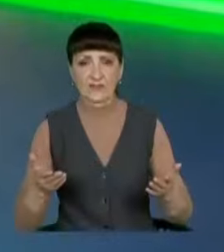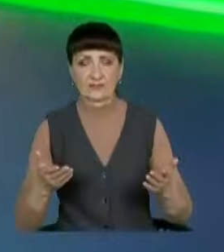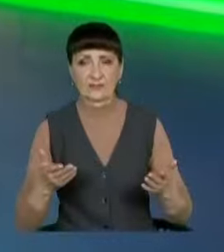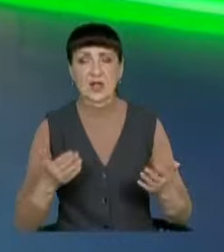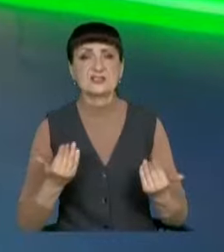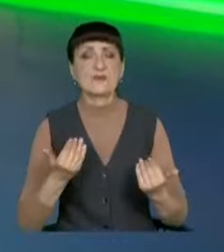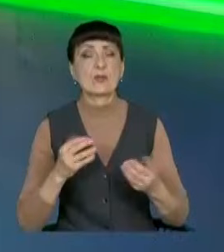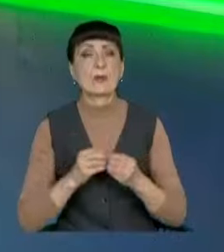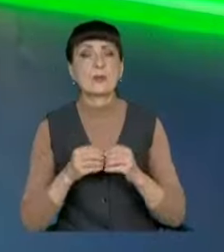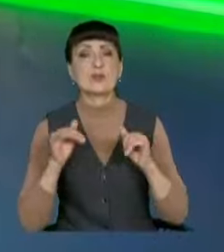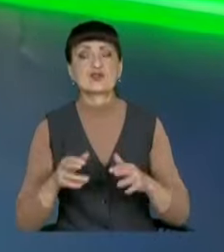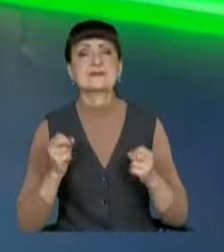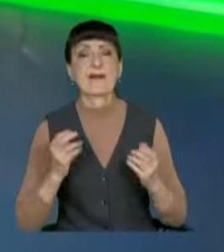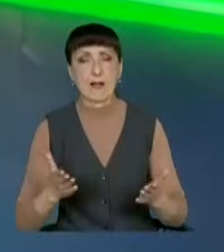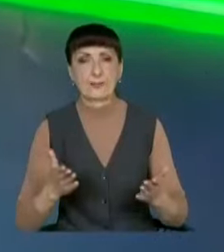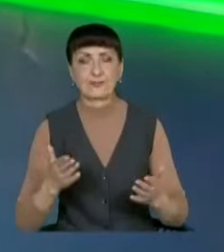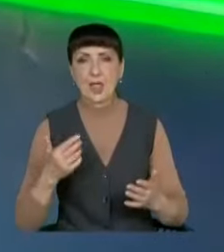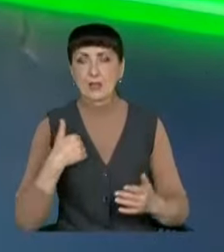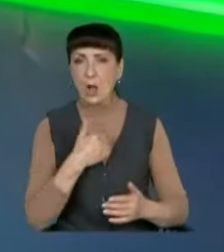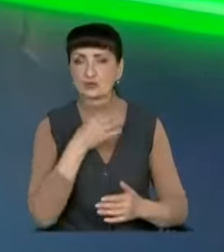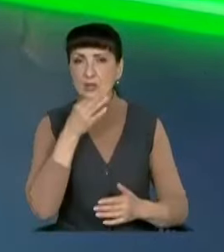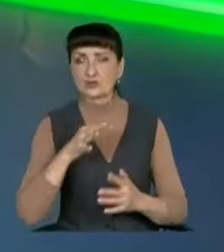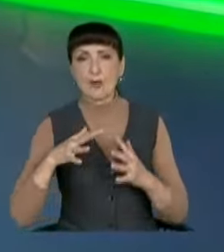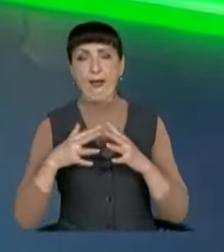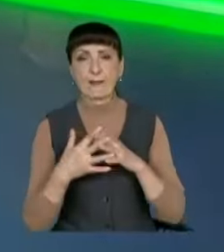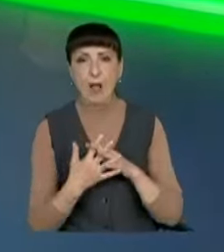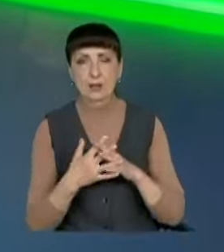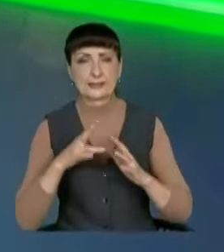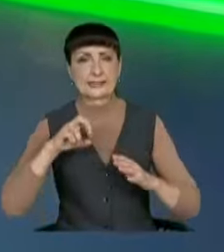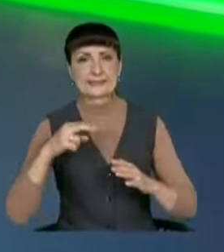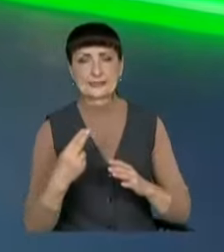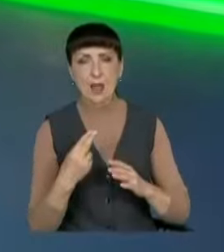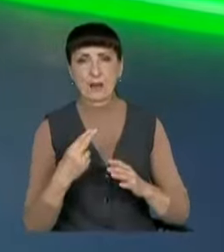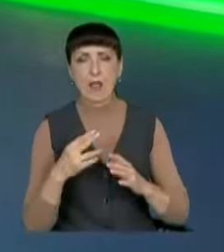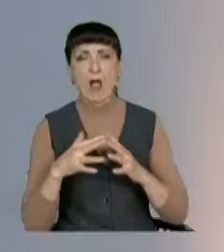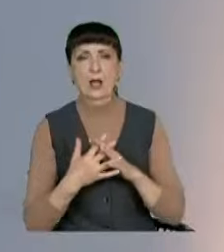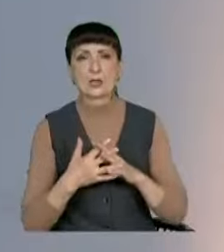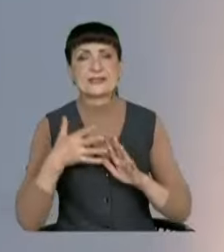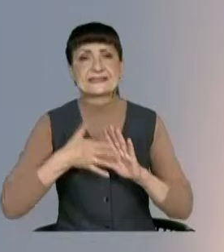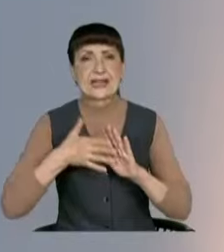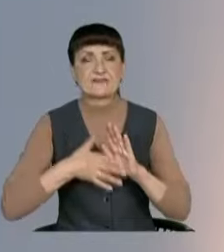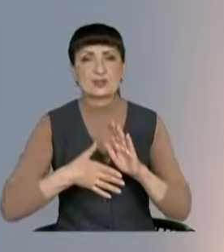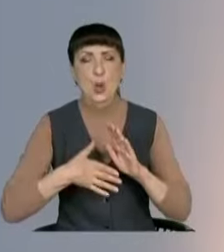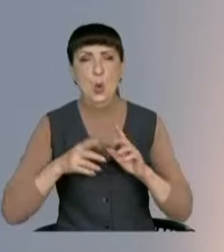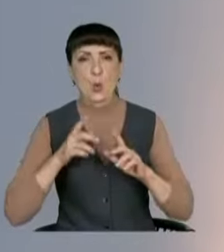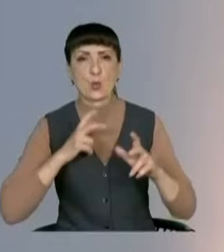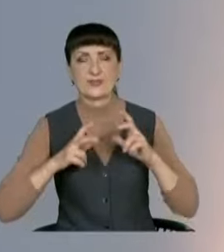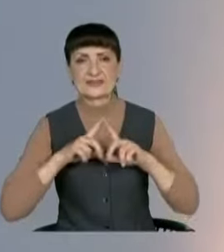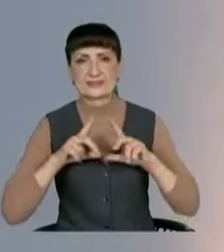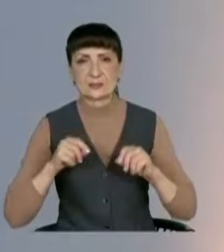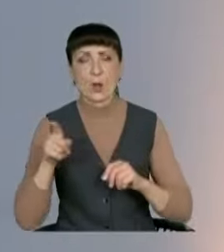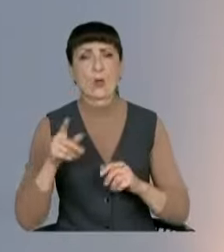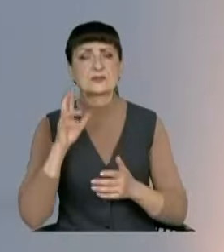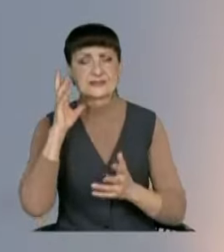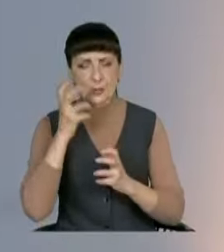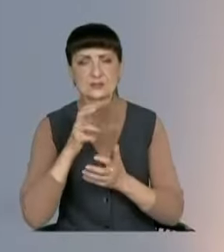на сегодня решить? Я должен сказать, что наш национальный аграрный исследовательский университет серьезно